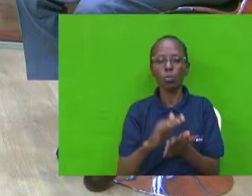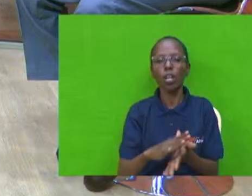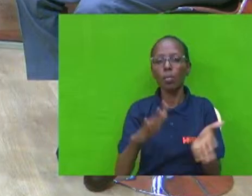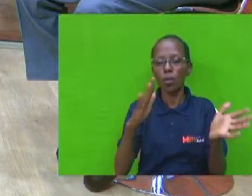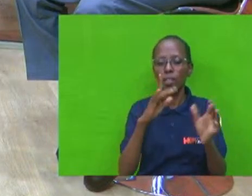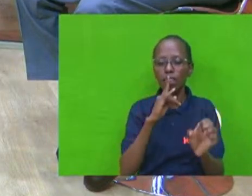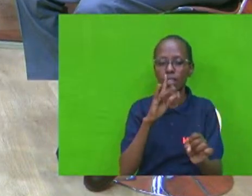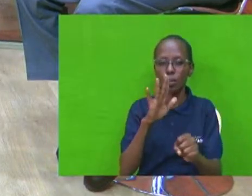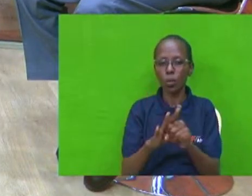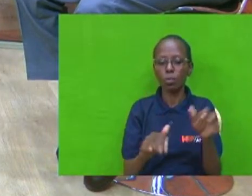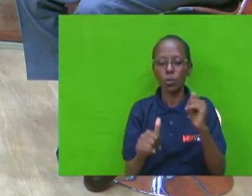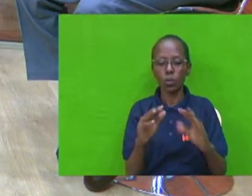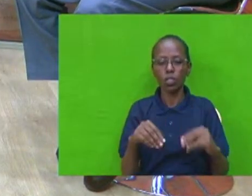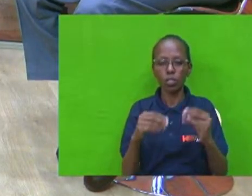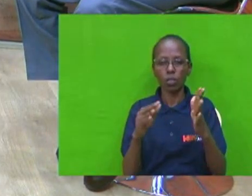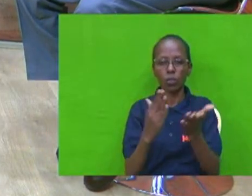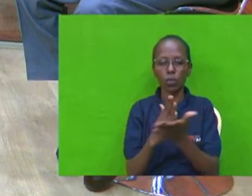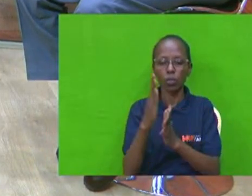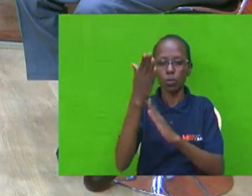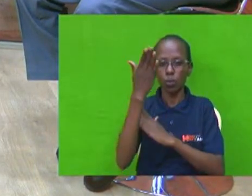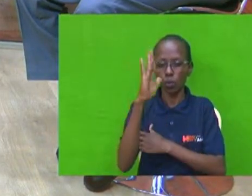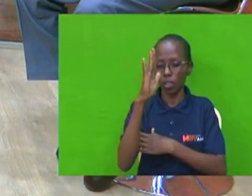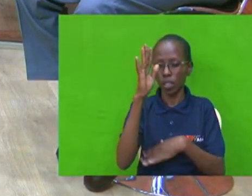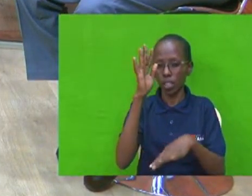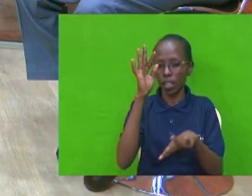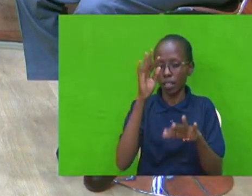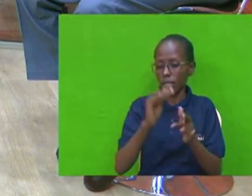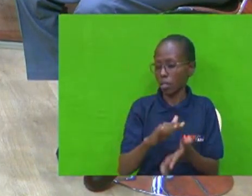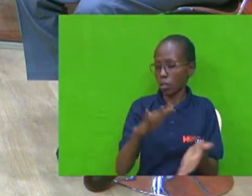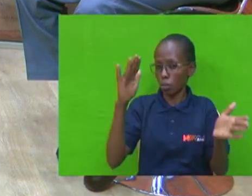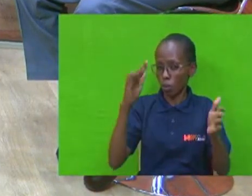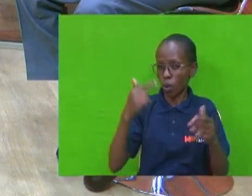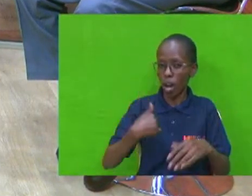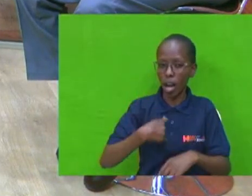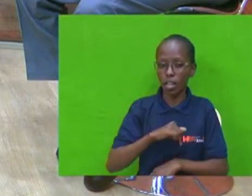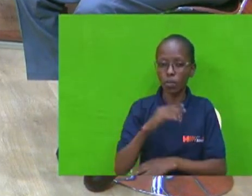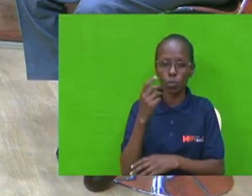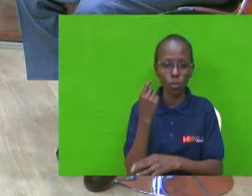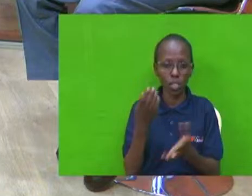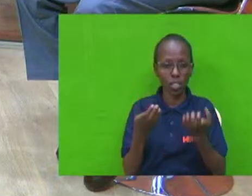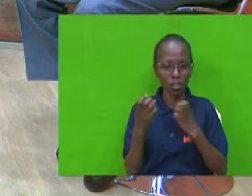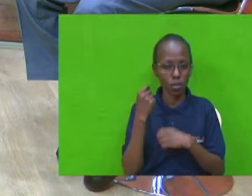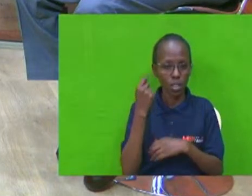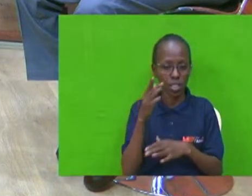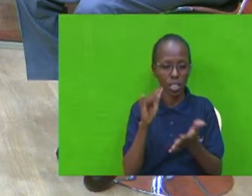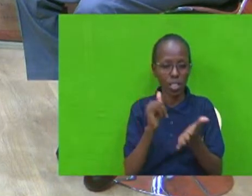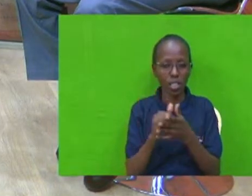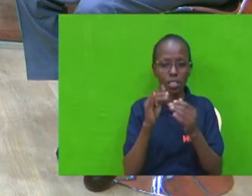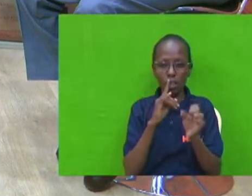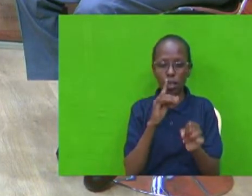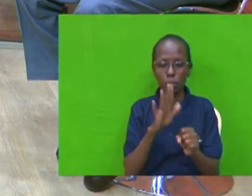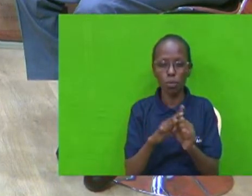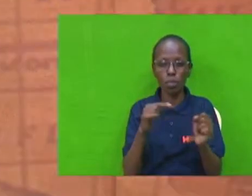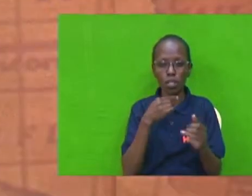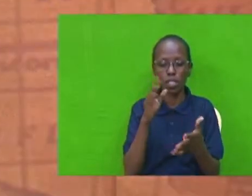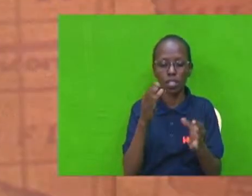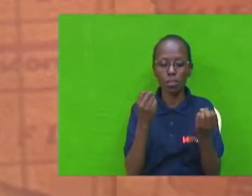ahadi inapeanwa na Mwenyezi Mungu. Lakini pakubwa pia tuelewe mwalimu kwamba ahadi inaposema siku